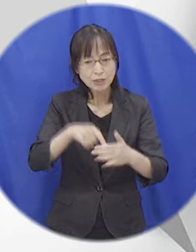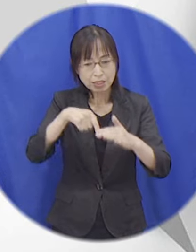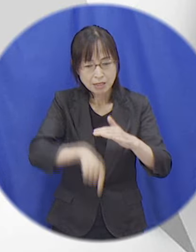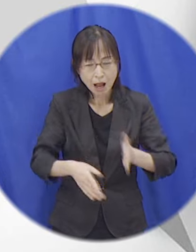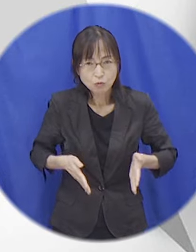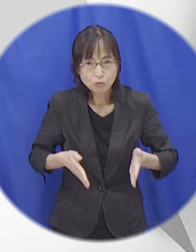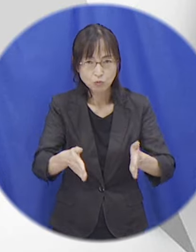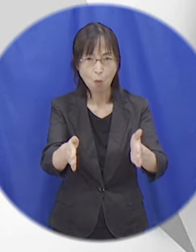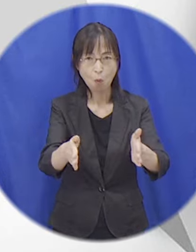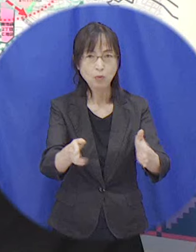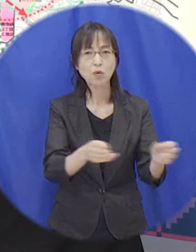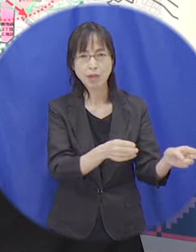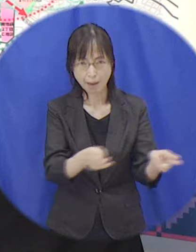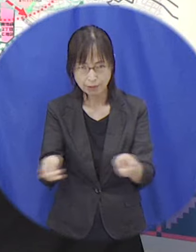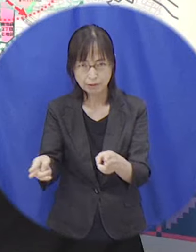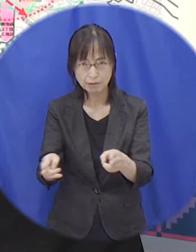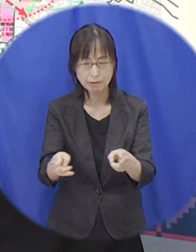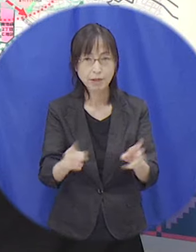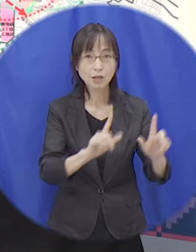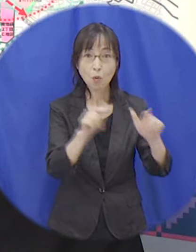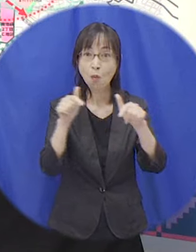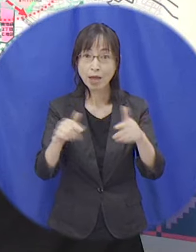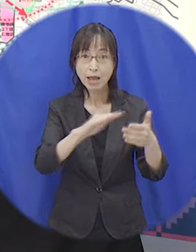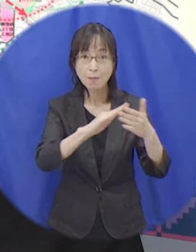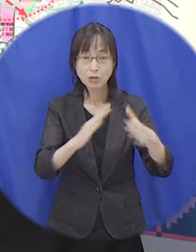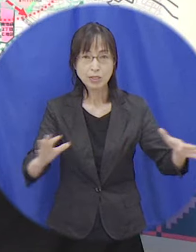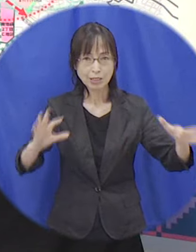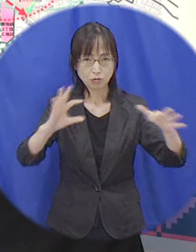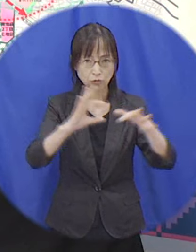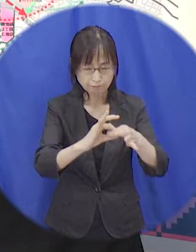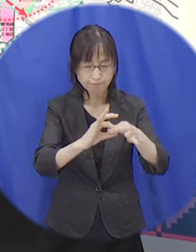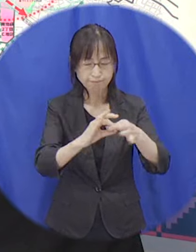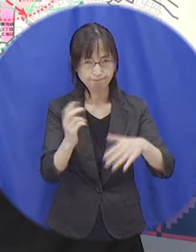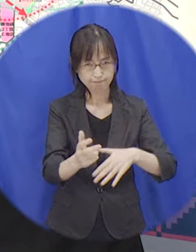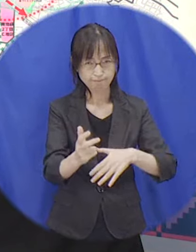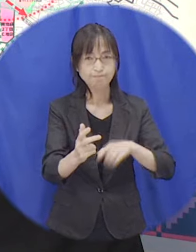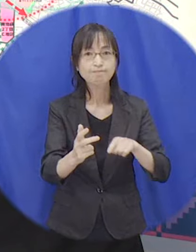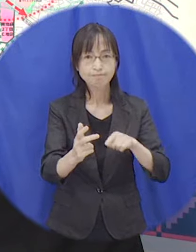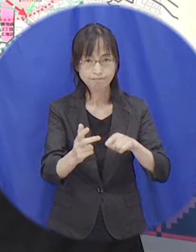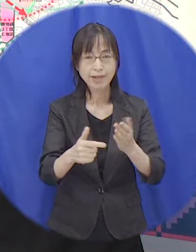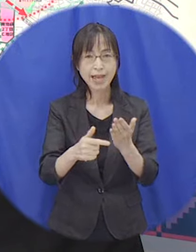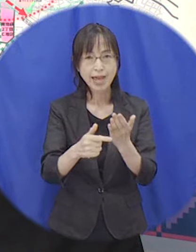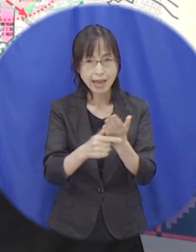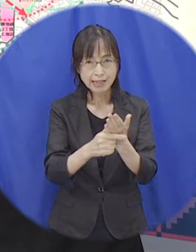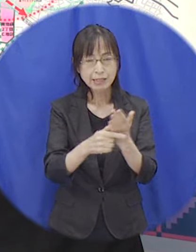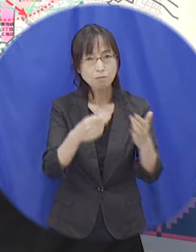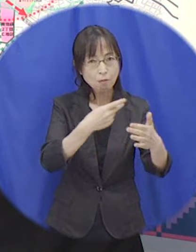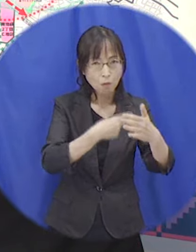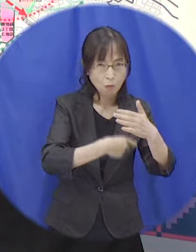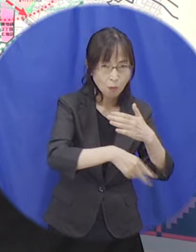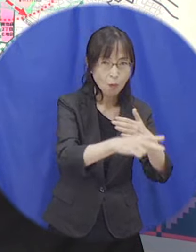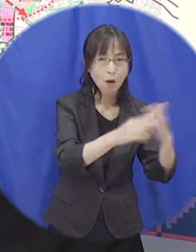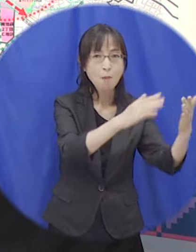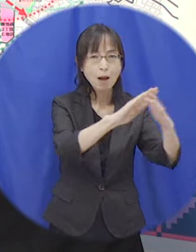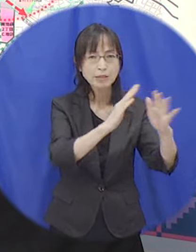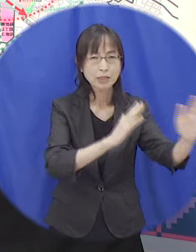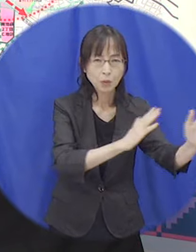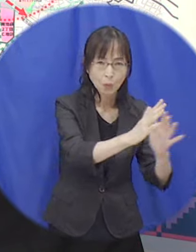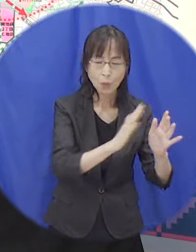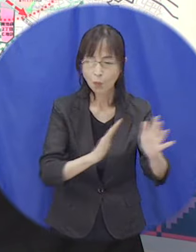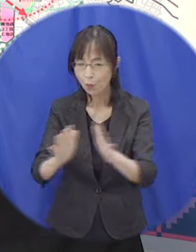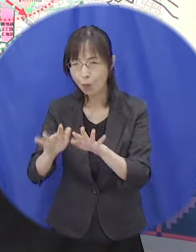路の整備により、東西の街の接続を強化し、駅から街へ人の流れを拡大